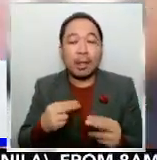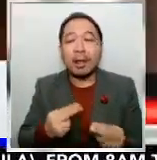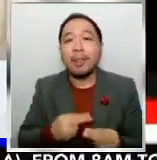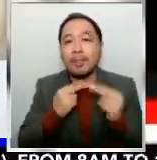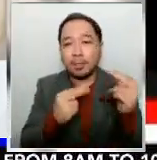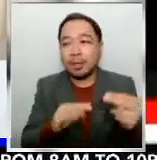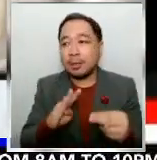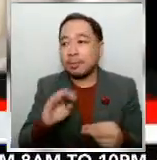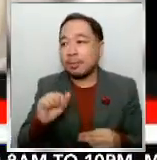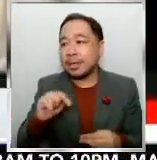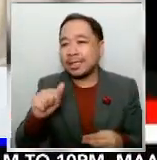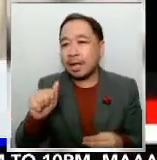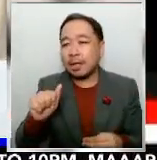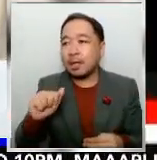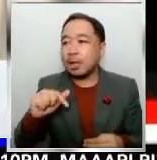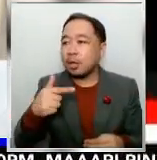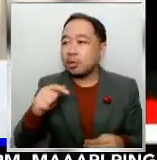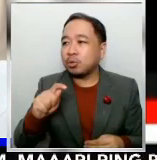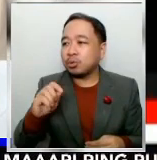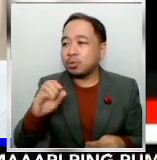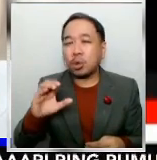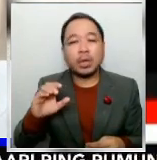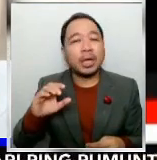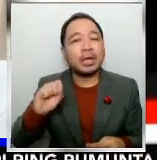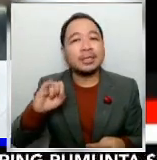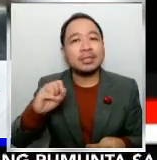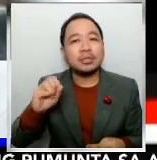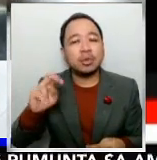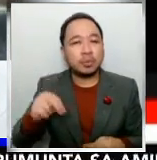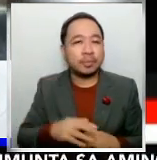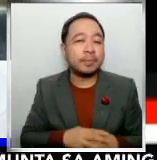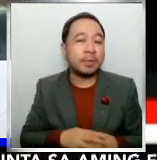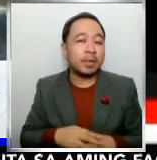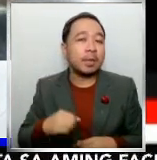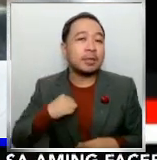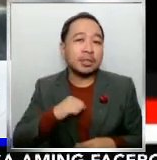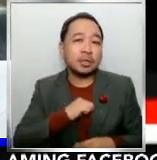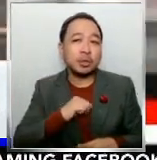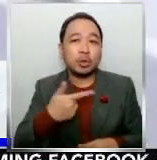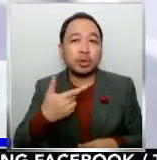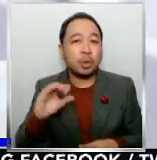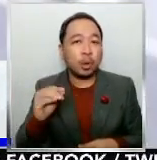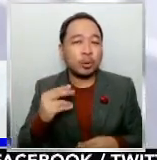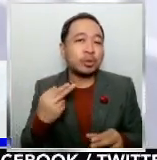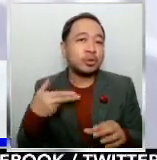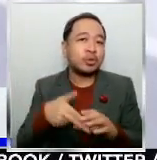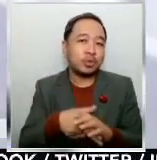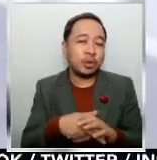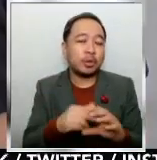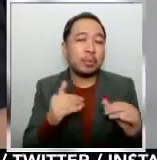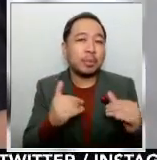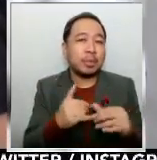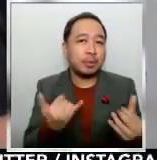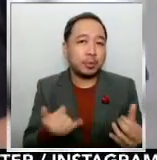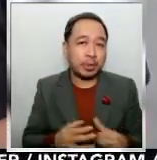Sison. Present. Si Senator Bongo naman virtually na dumalo sa Senate session ngayong araw. Mav